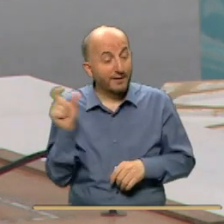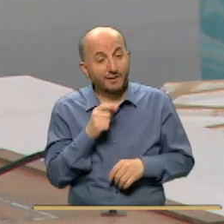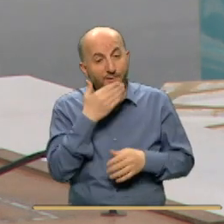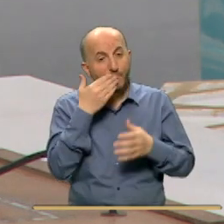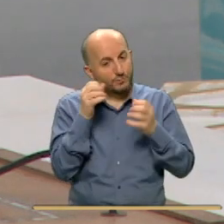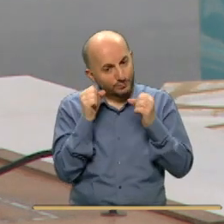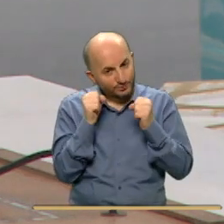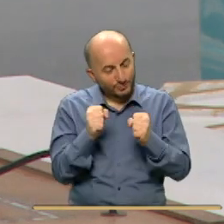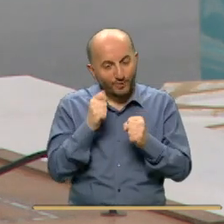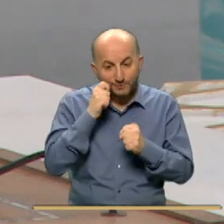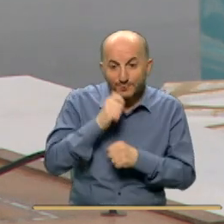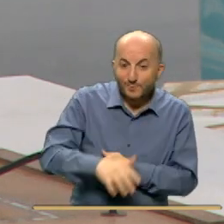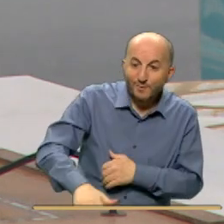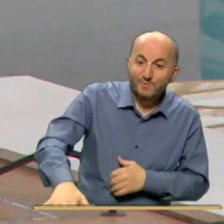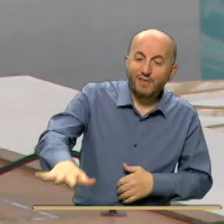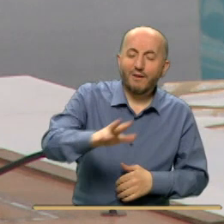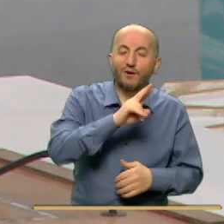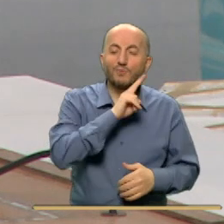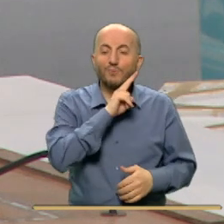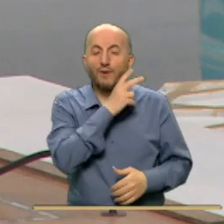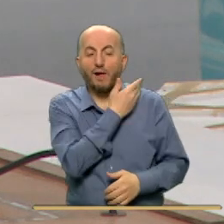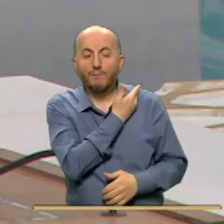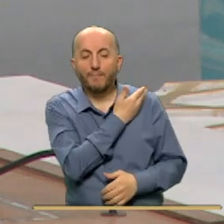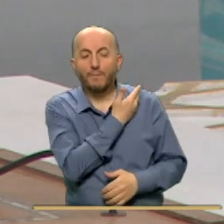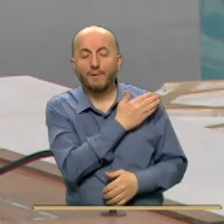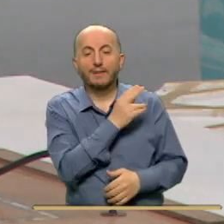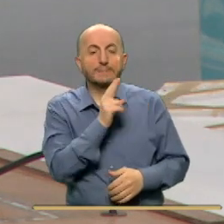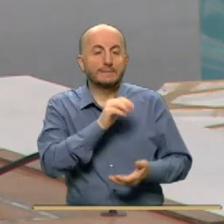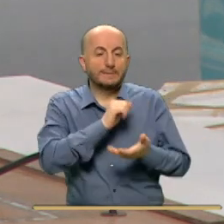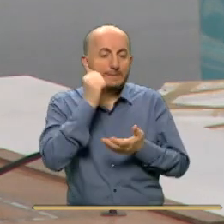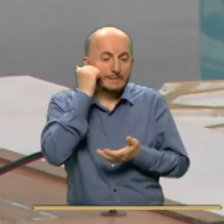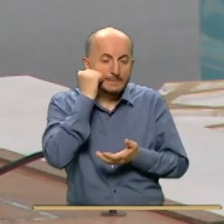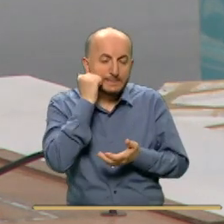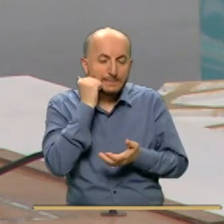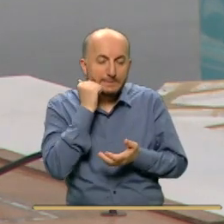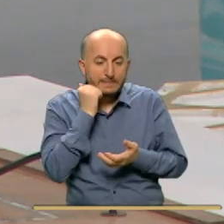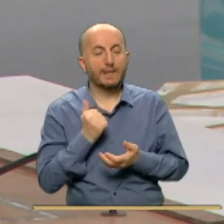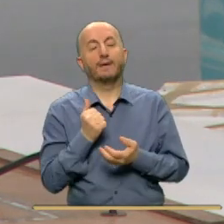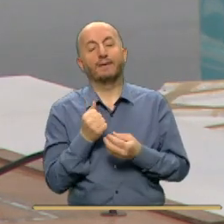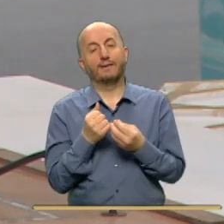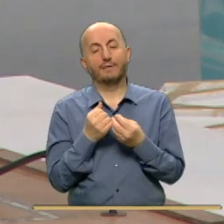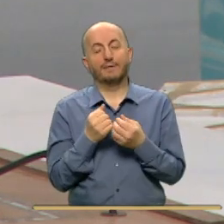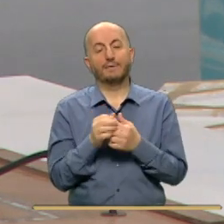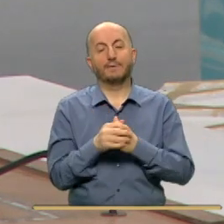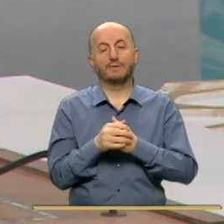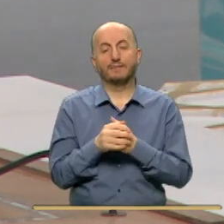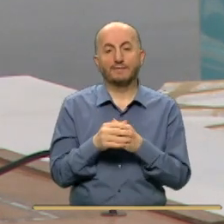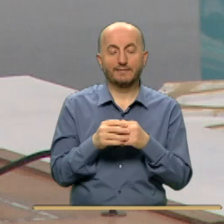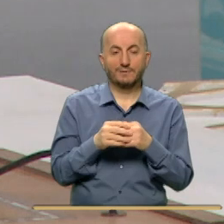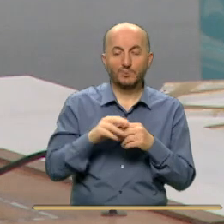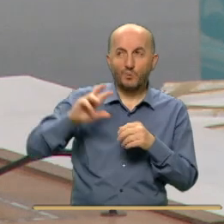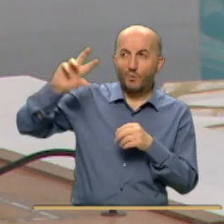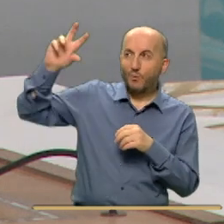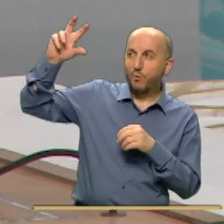da müminleri günahlarından arındırır, temizler diyorlar. Ya da bir başka ifade, Ramda kökü,